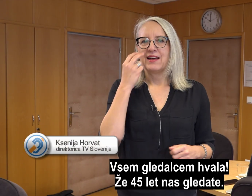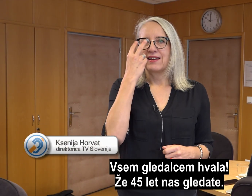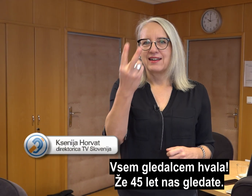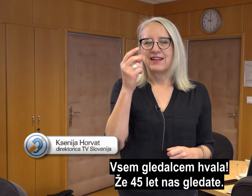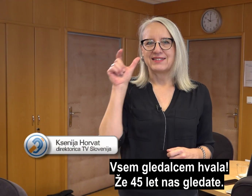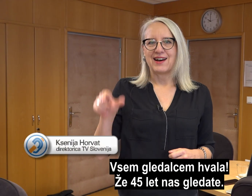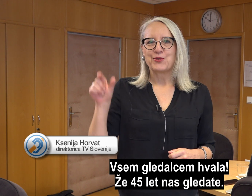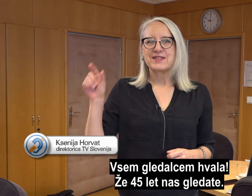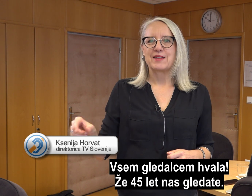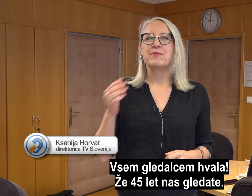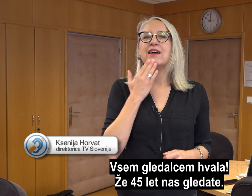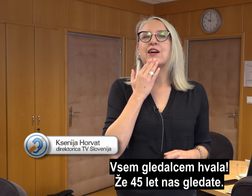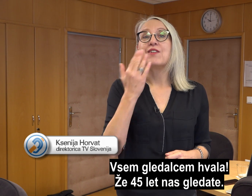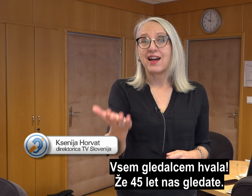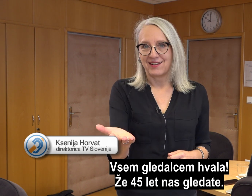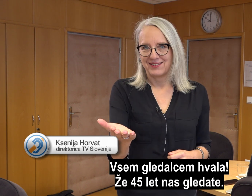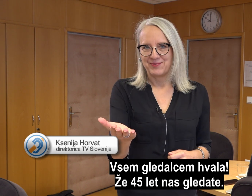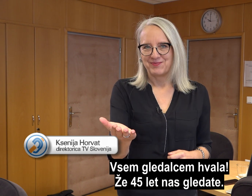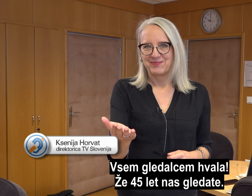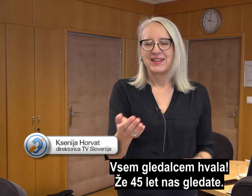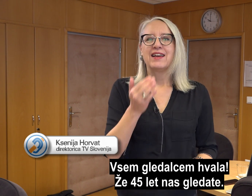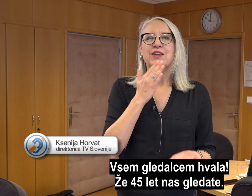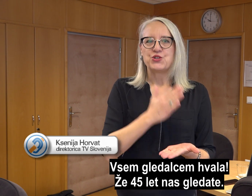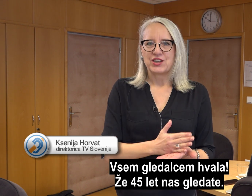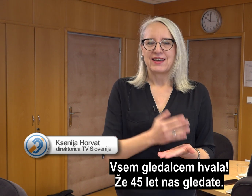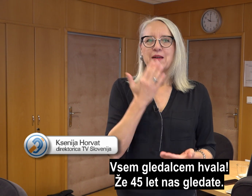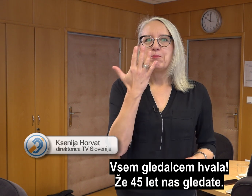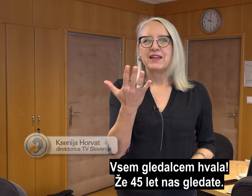Vsem gledalcem hvala.